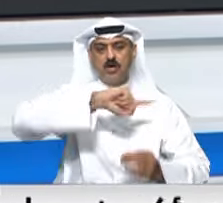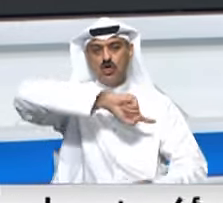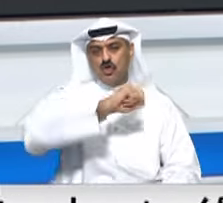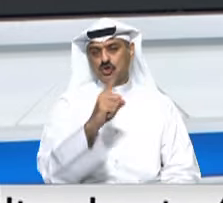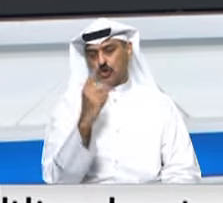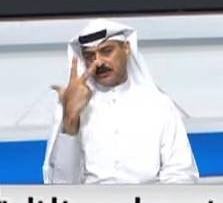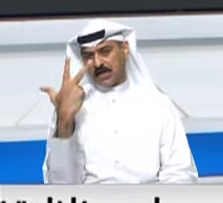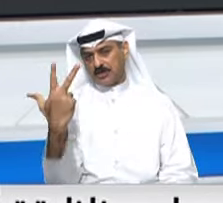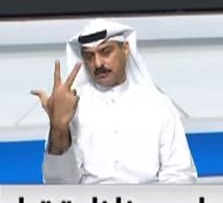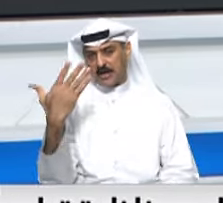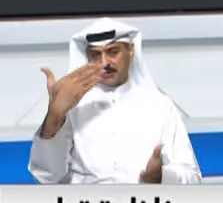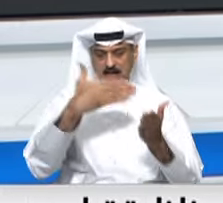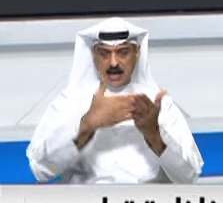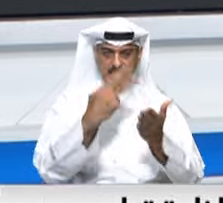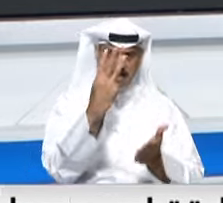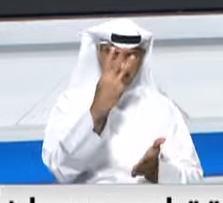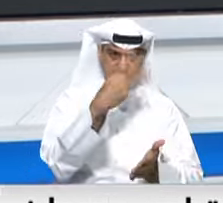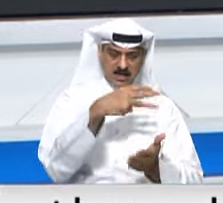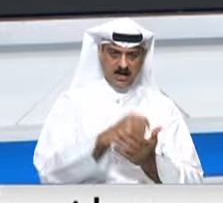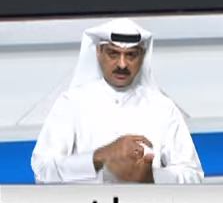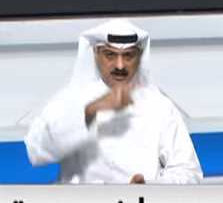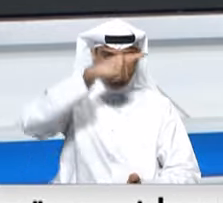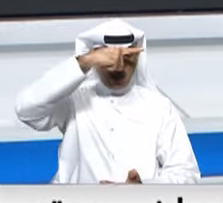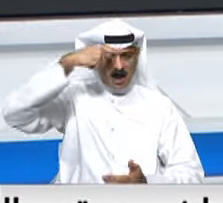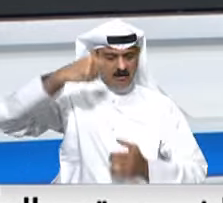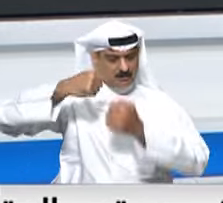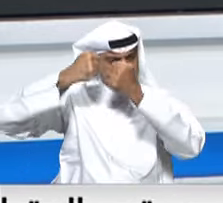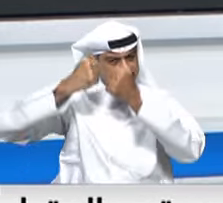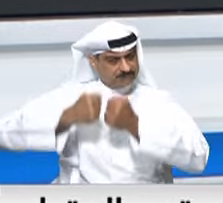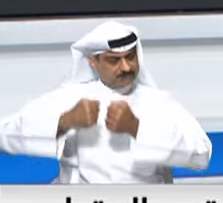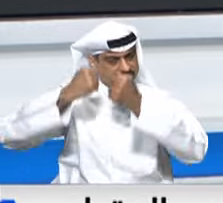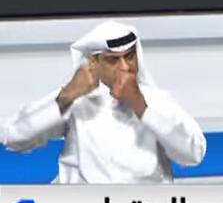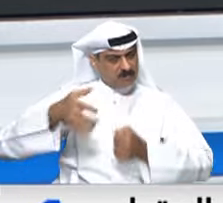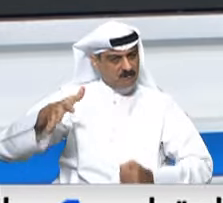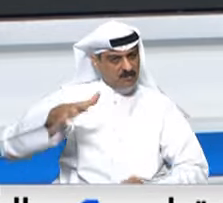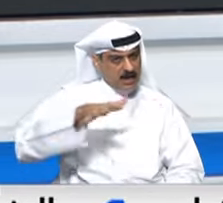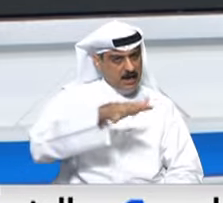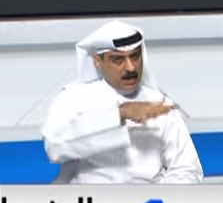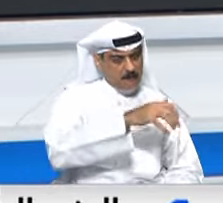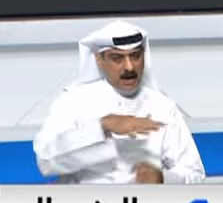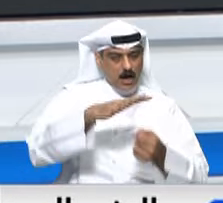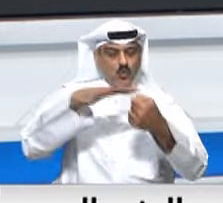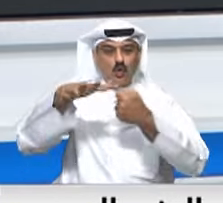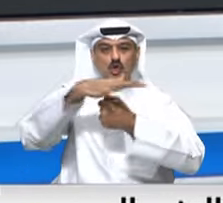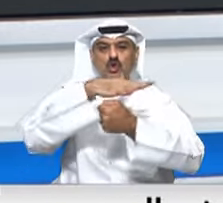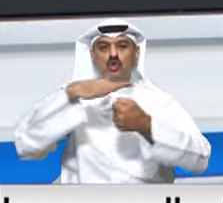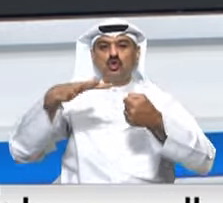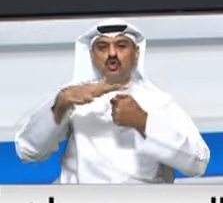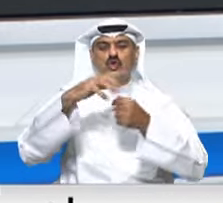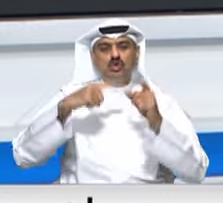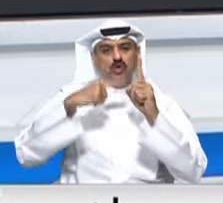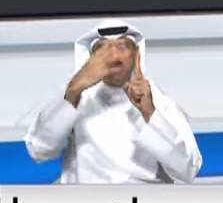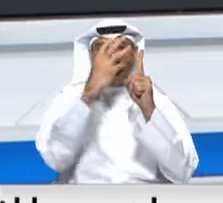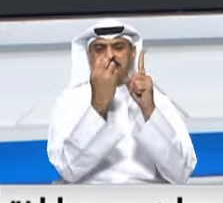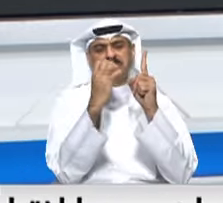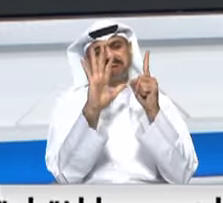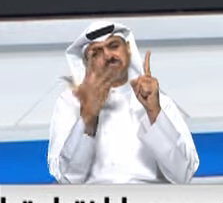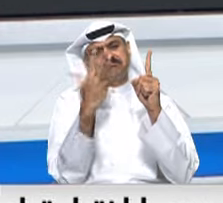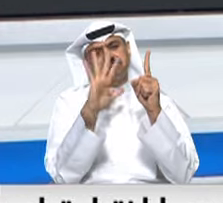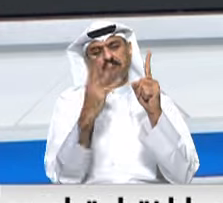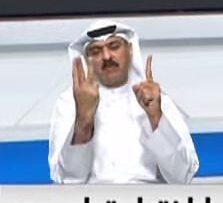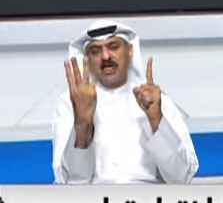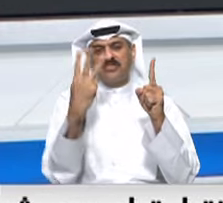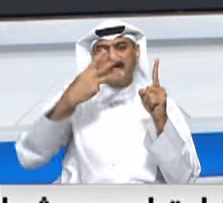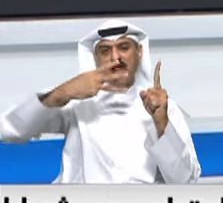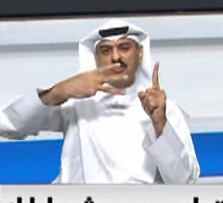الى 30 م في الساعه اجواء حاره درجات الحراره في السواحل وايضا الجزر الجنوبيه كبر وجارو ام المرادم تتراوح ما بين ال